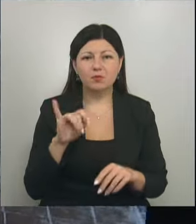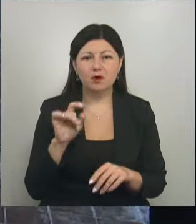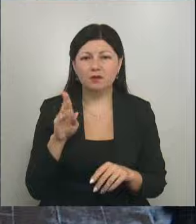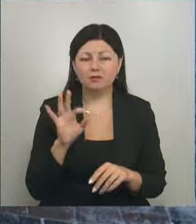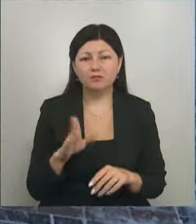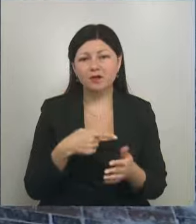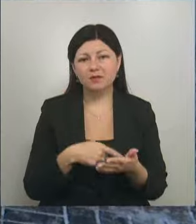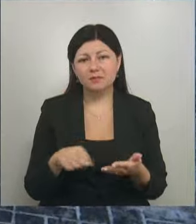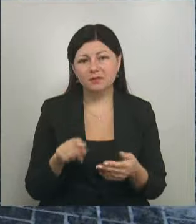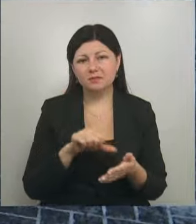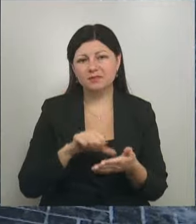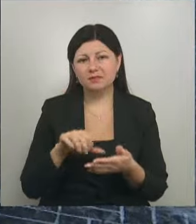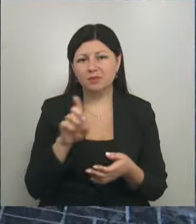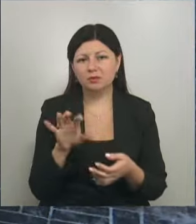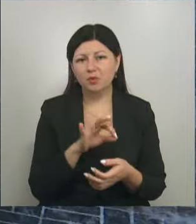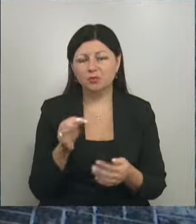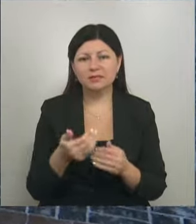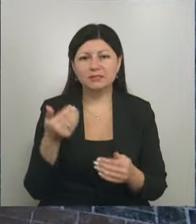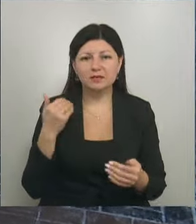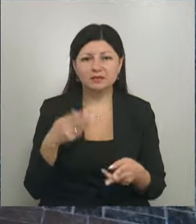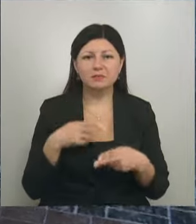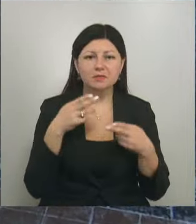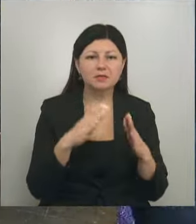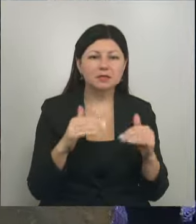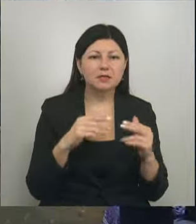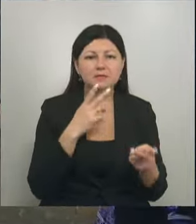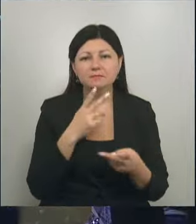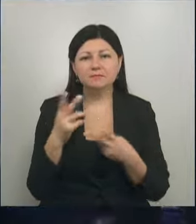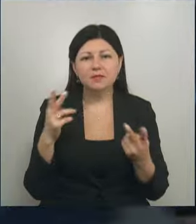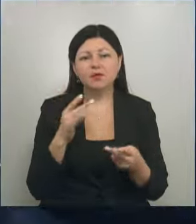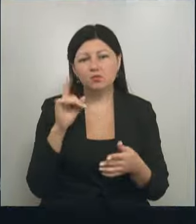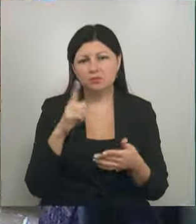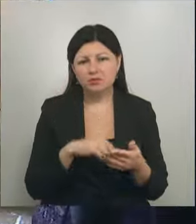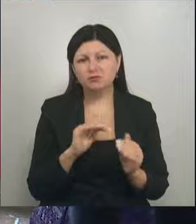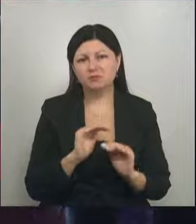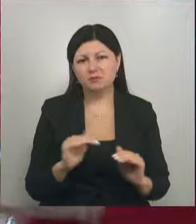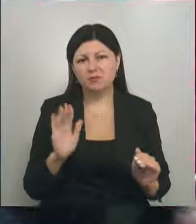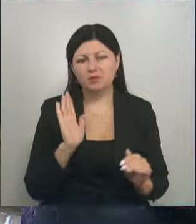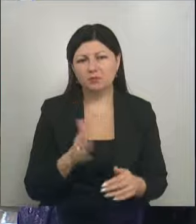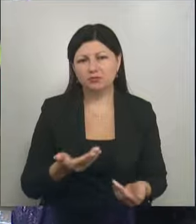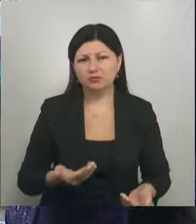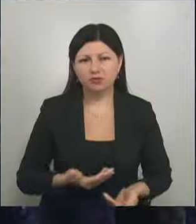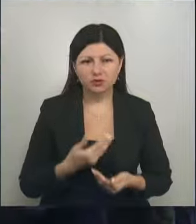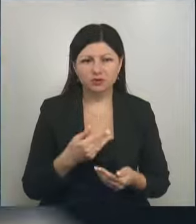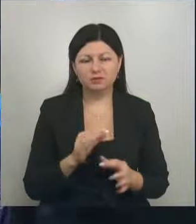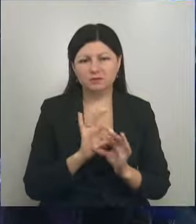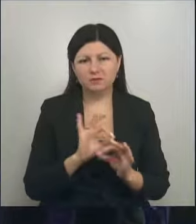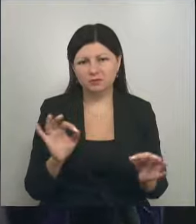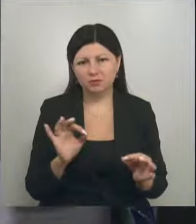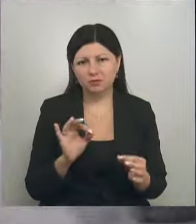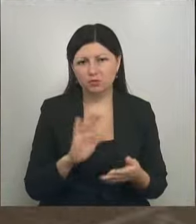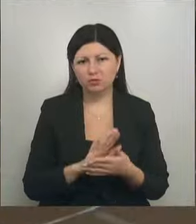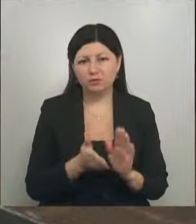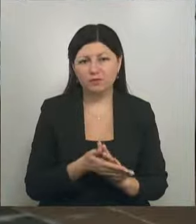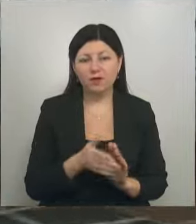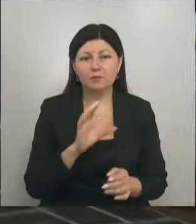отметил, представители Белгородской области заранее посетили лагерь и убедились, что ребята будут жить в достойных условиях. По окончании каникул